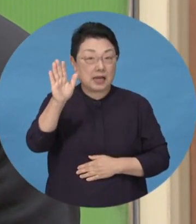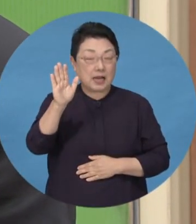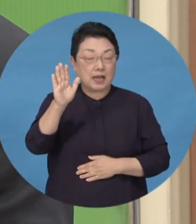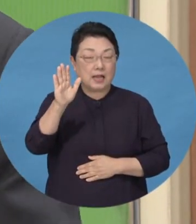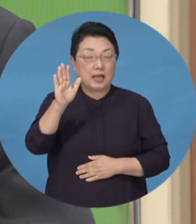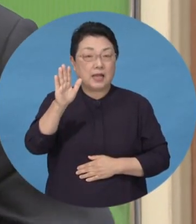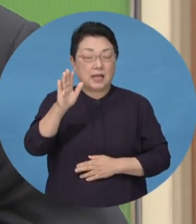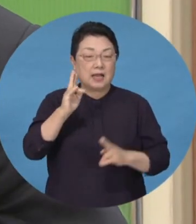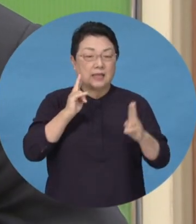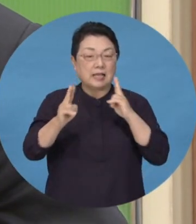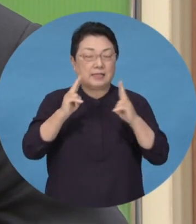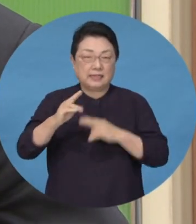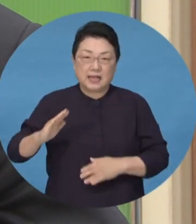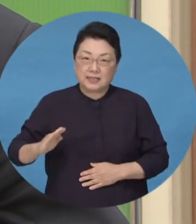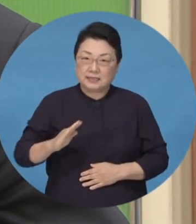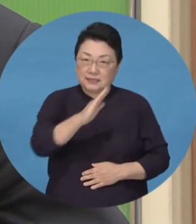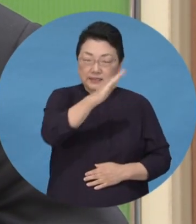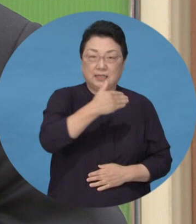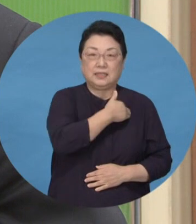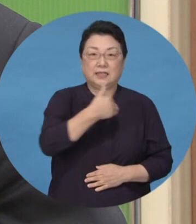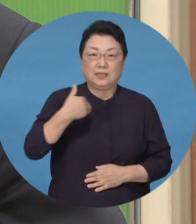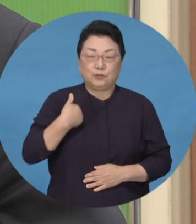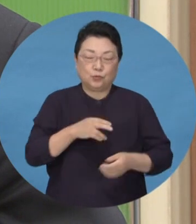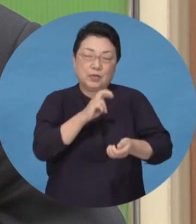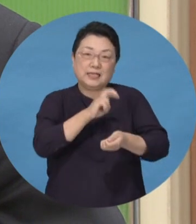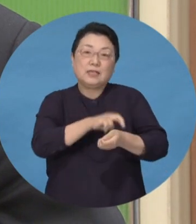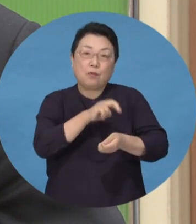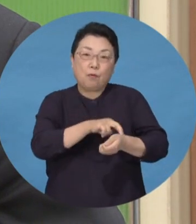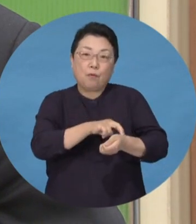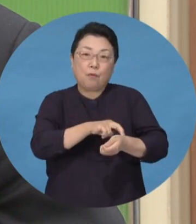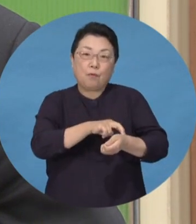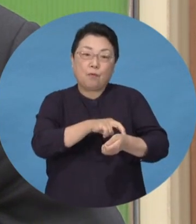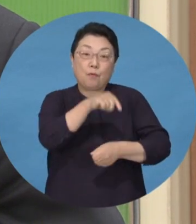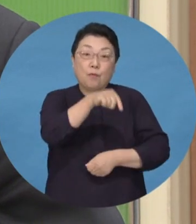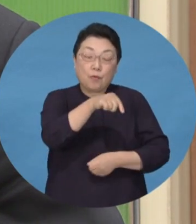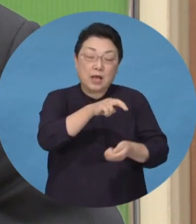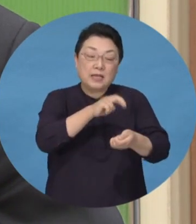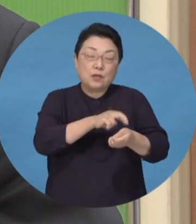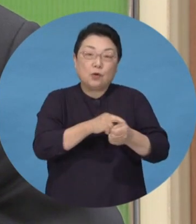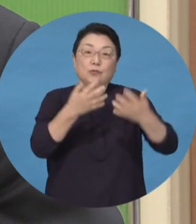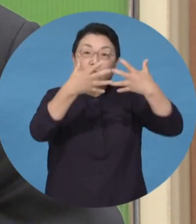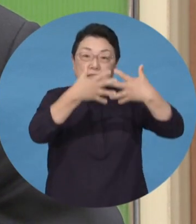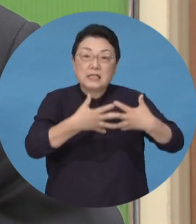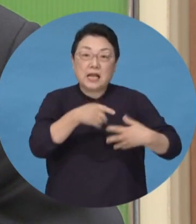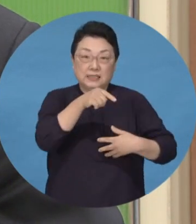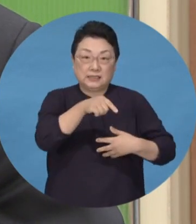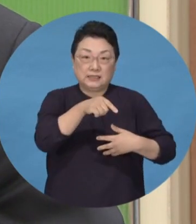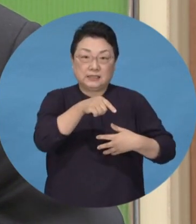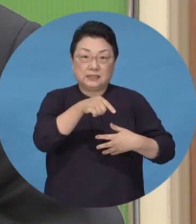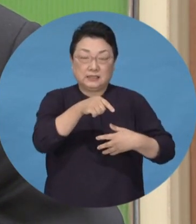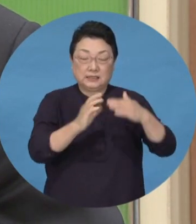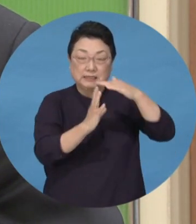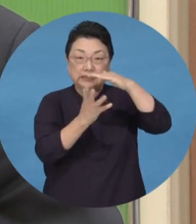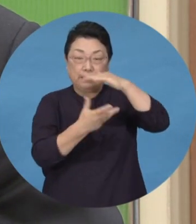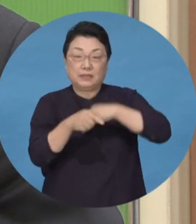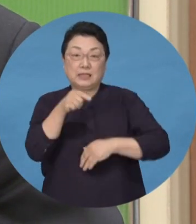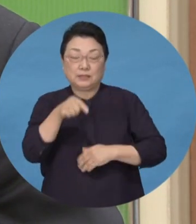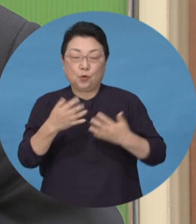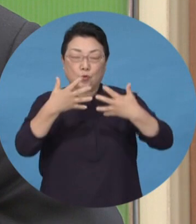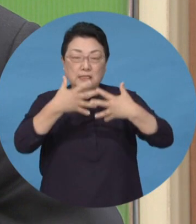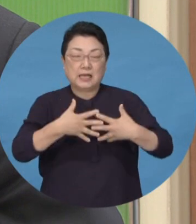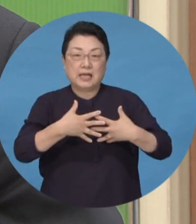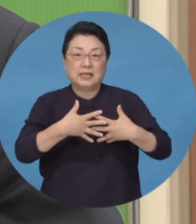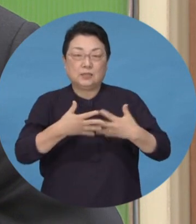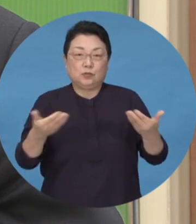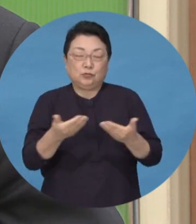に成長が期待される医療分野に医療機械分野に山梨県の機械電子